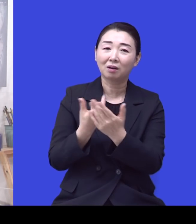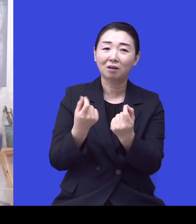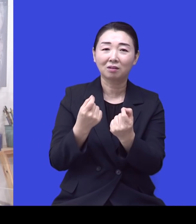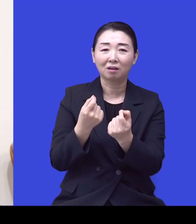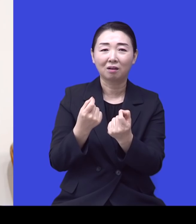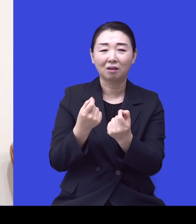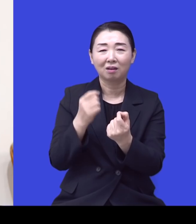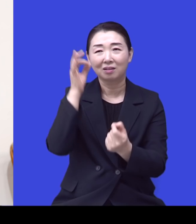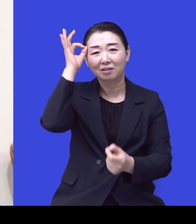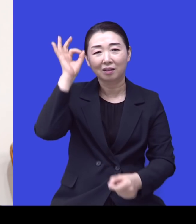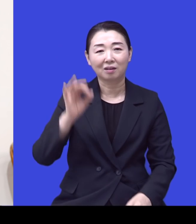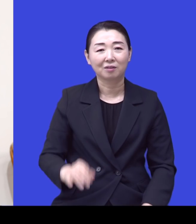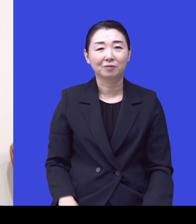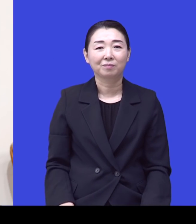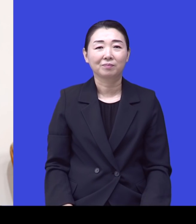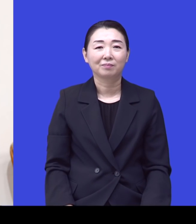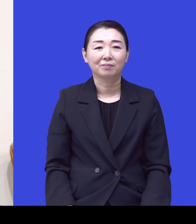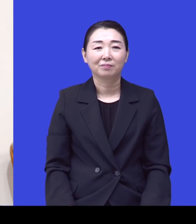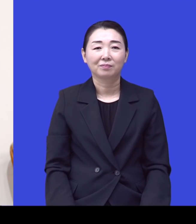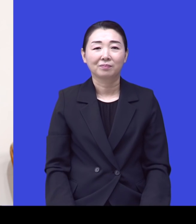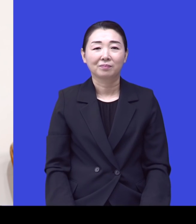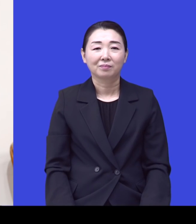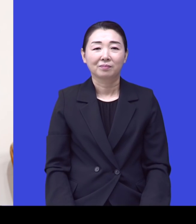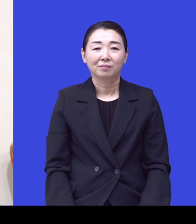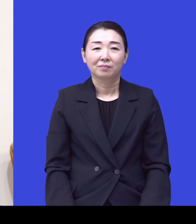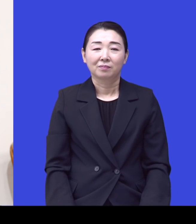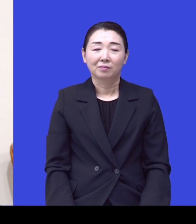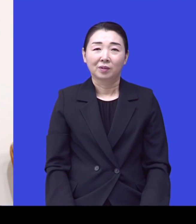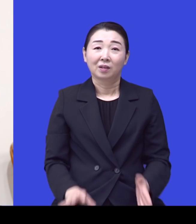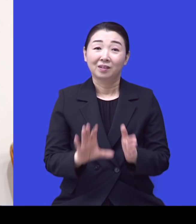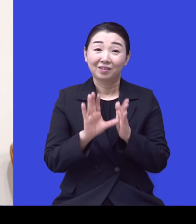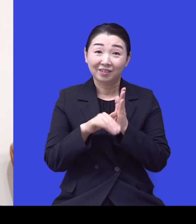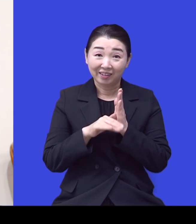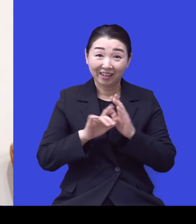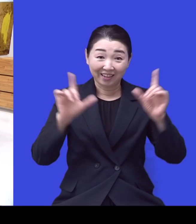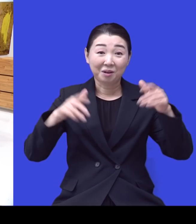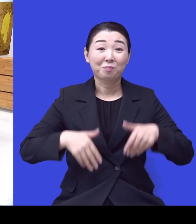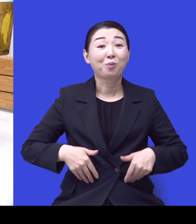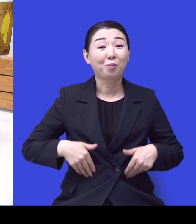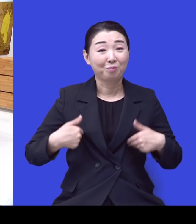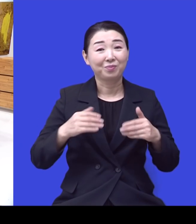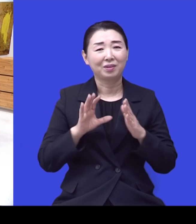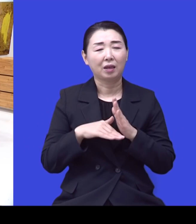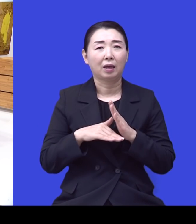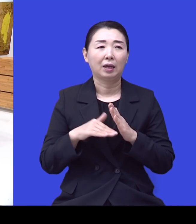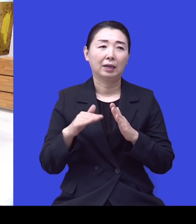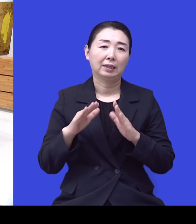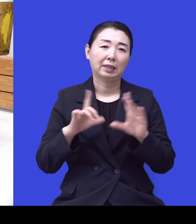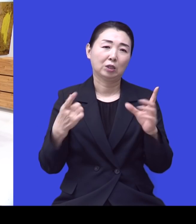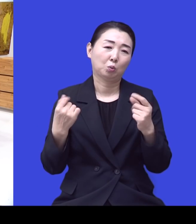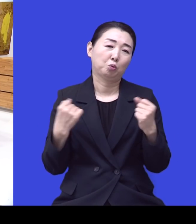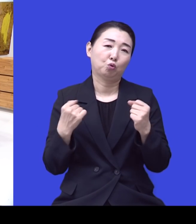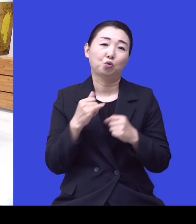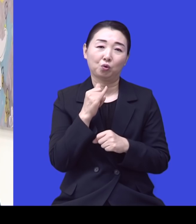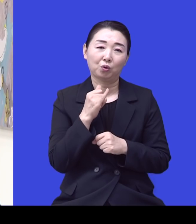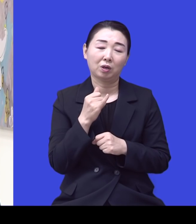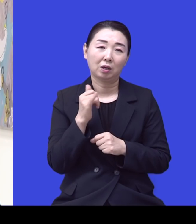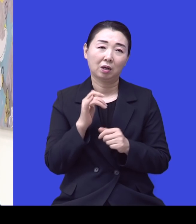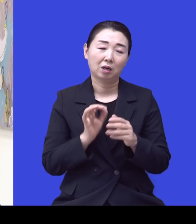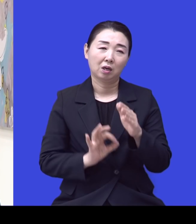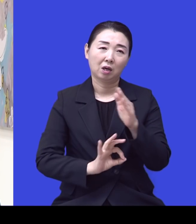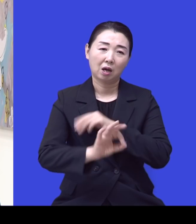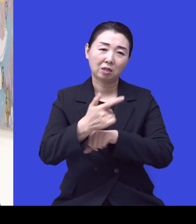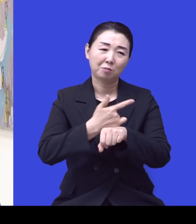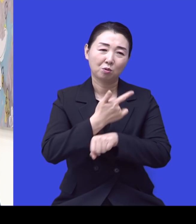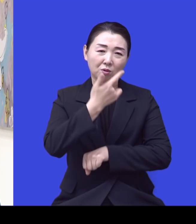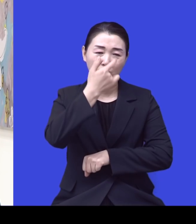드는 거예요. 그런데 그때가 이제 봄이었거든요. 네. 그러니까 사실 쌀쌀했어요. 예. 근데 이제 아침 6시 정도 들어가서